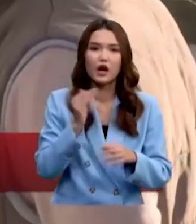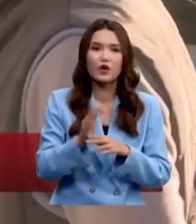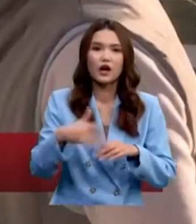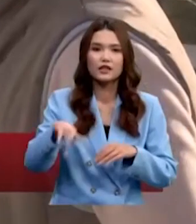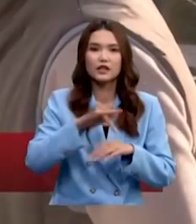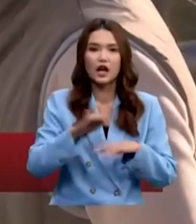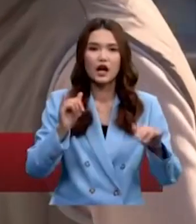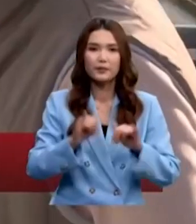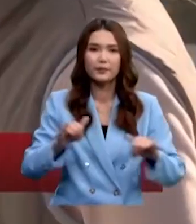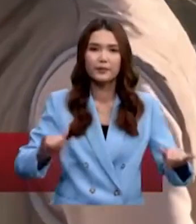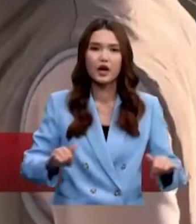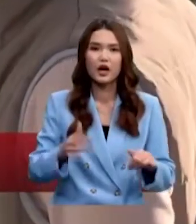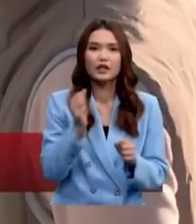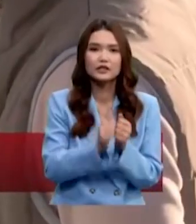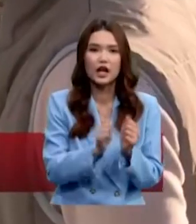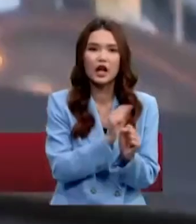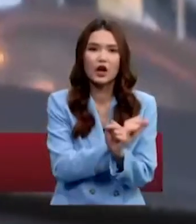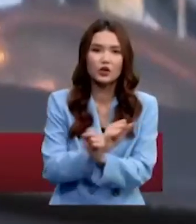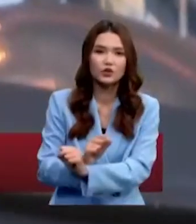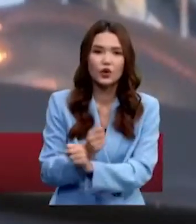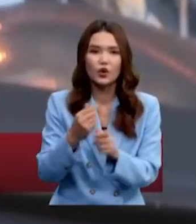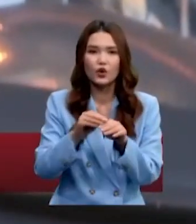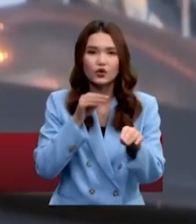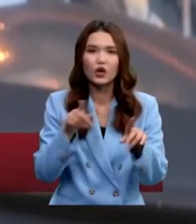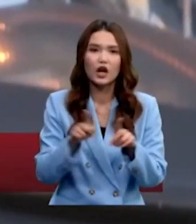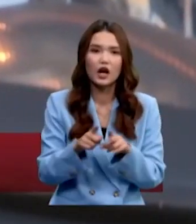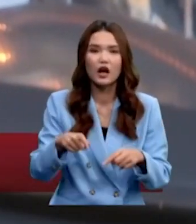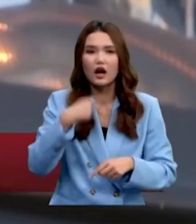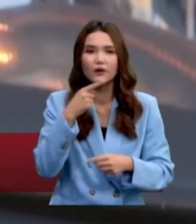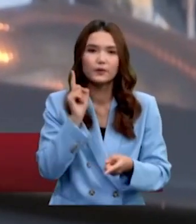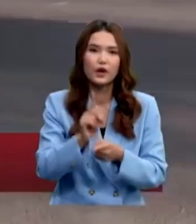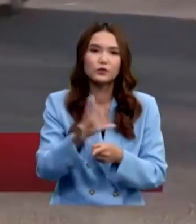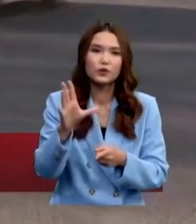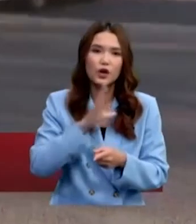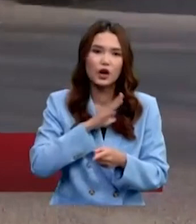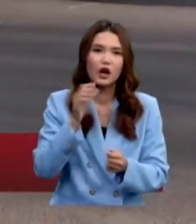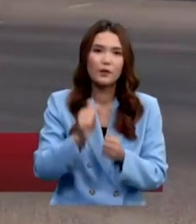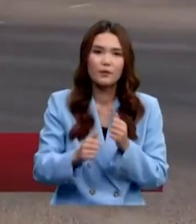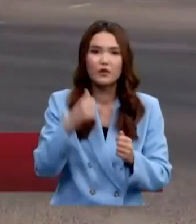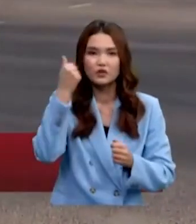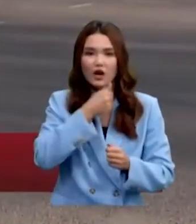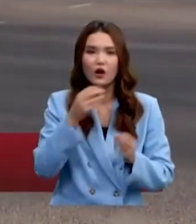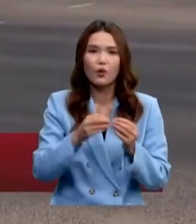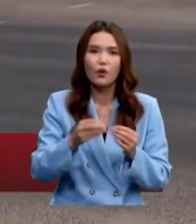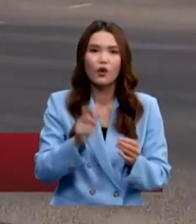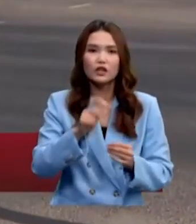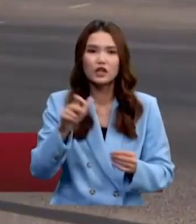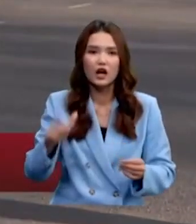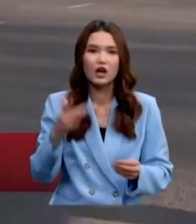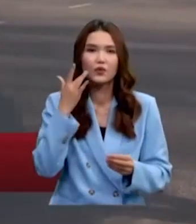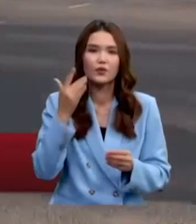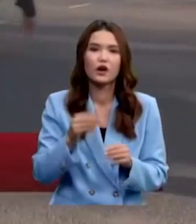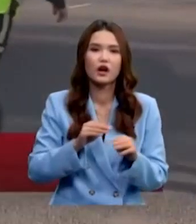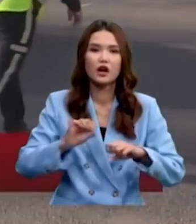қаладағы барлық полицей әр тоқтатқан көлік жүргізушісіне осылай айтуға міндетті. Осы арқылы күн сайын мыңдаған азамат пара берудің қылмыс